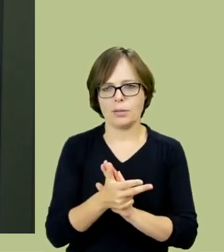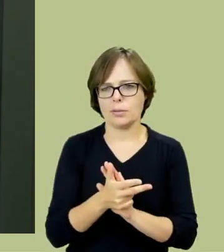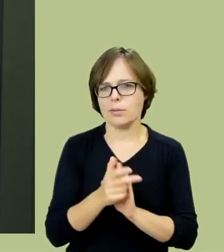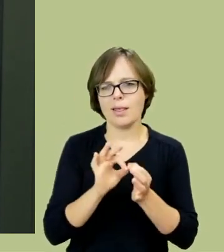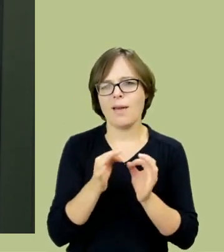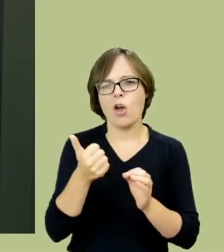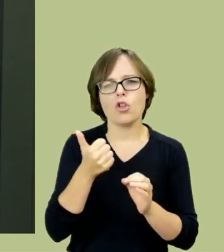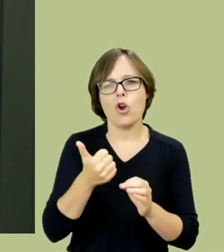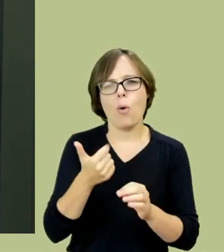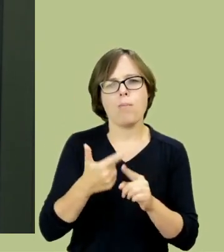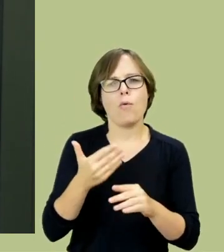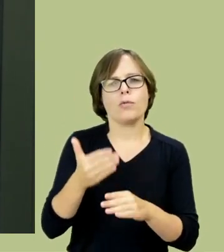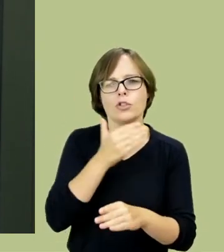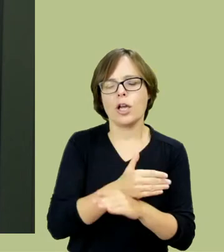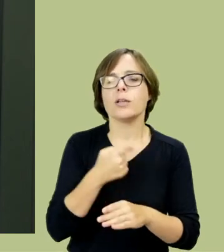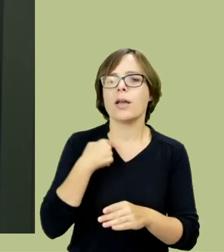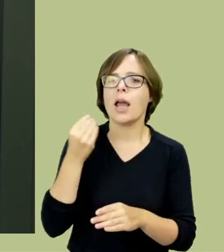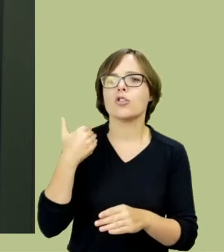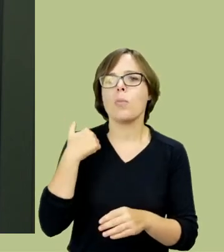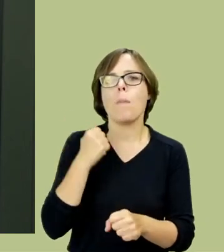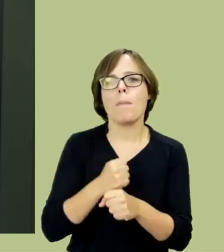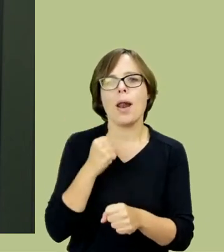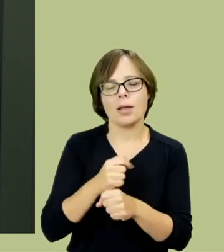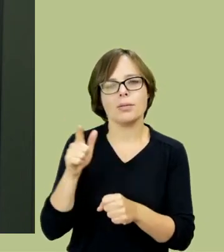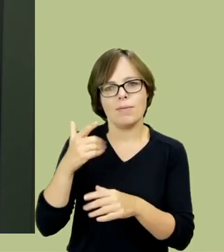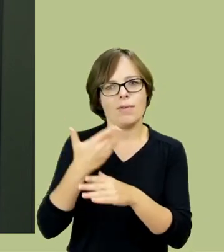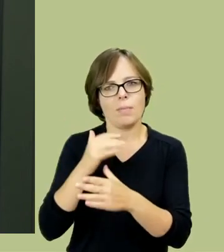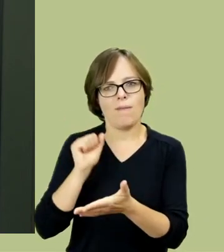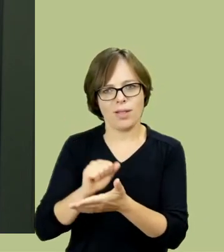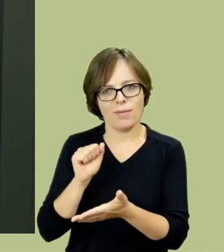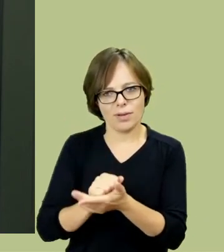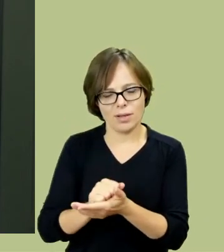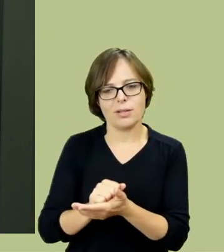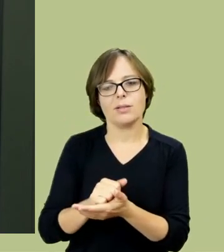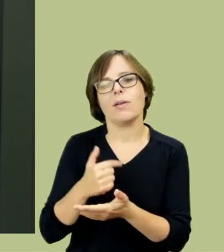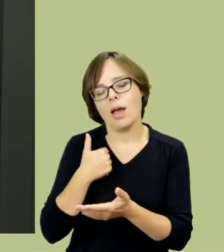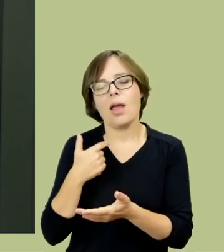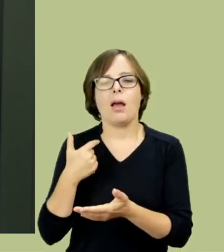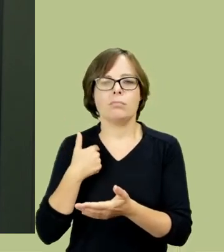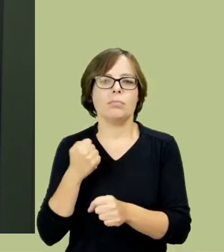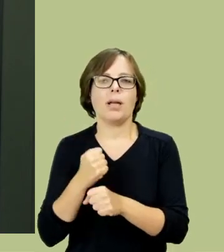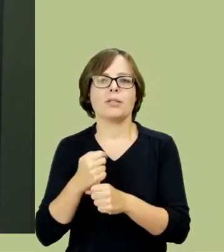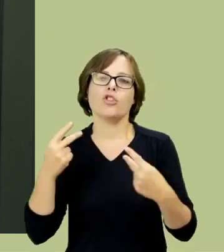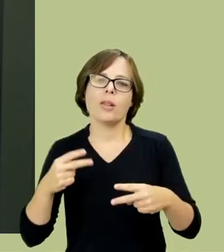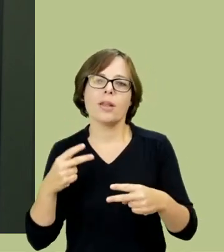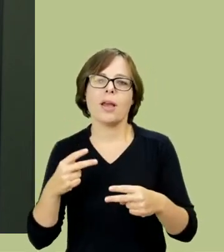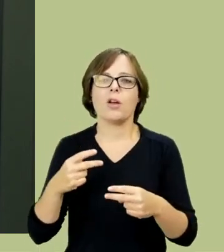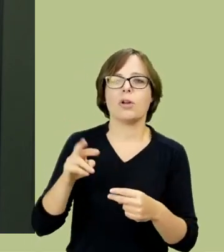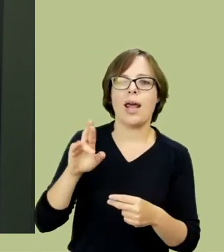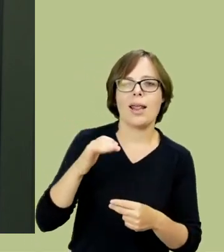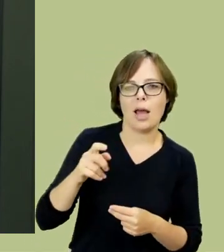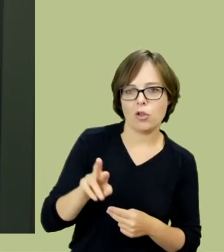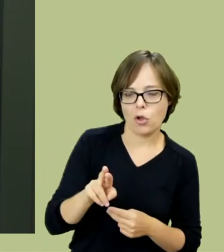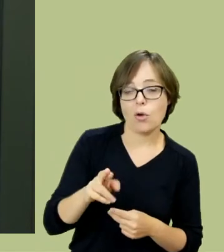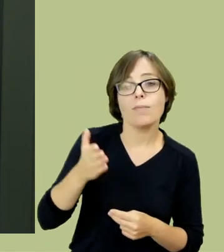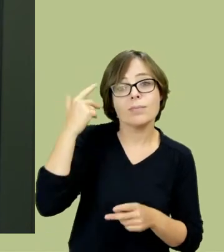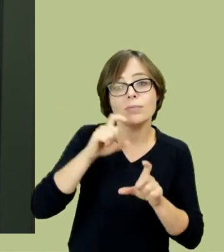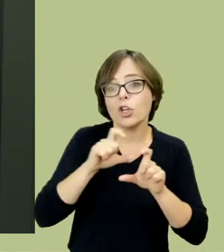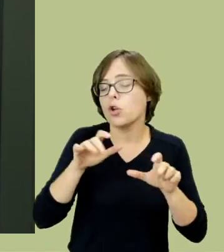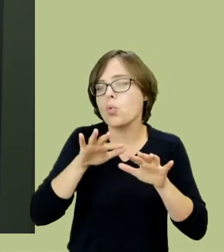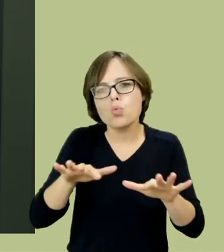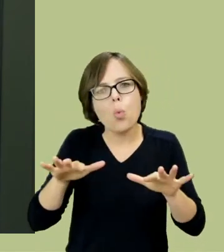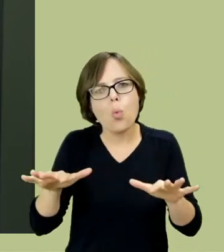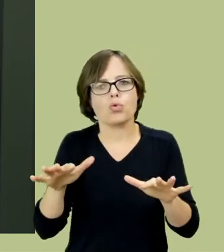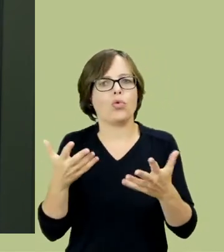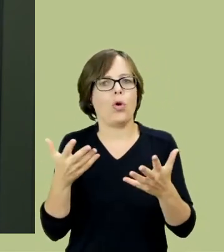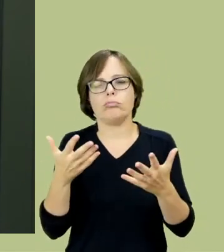kiedy pracowałam jeszcze w wydawnictwie jako dziennikarz i redaktor. I wówczas sporo mediów, również